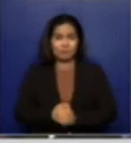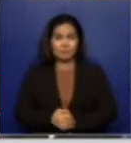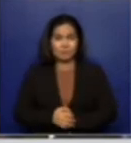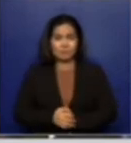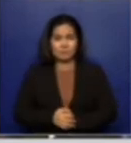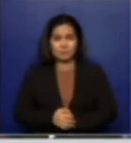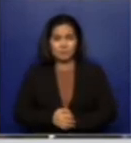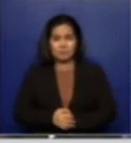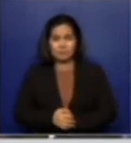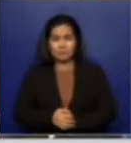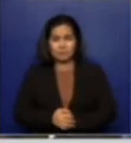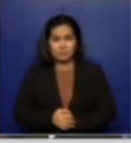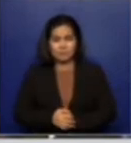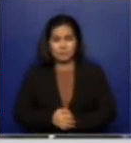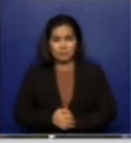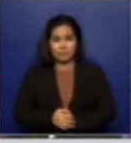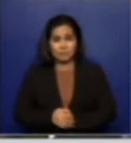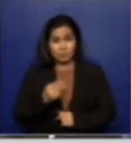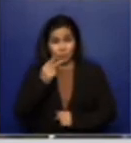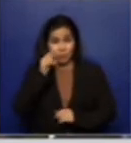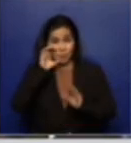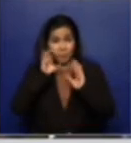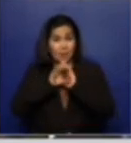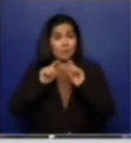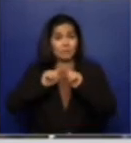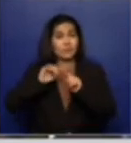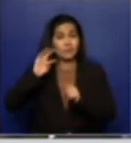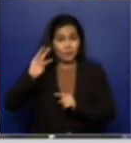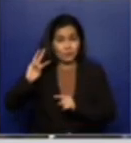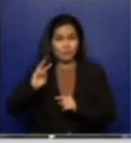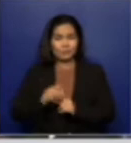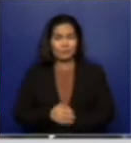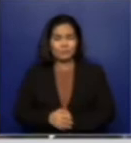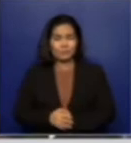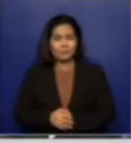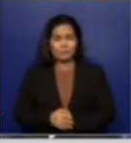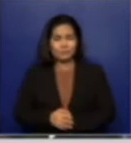ครับขอภาพที่6กลับไปภาพที่6นะครับ